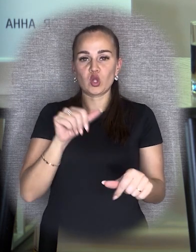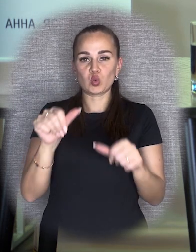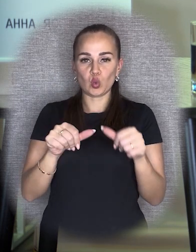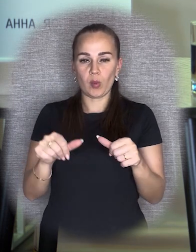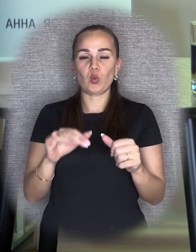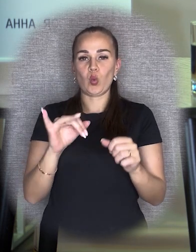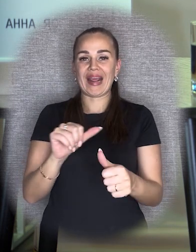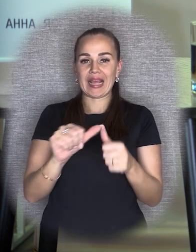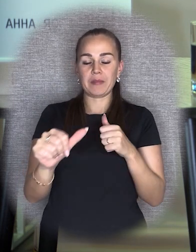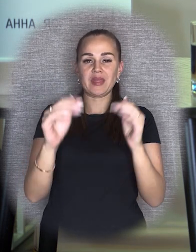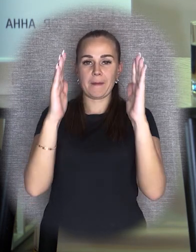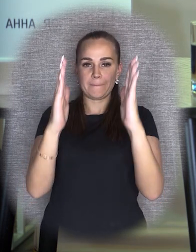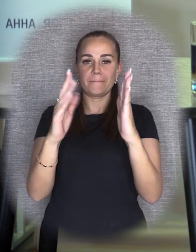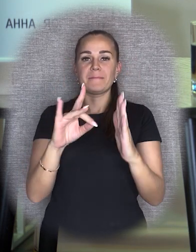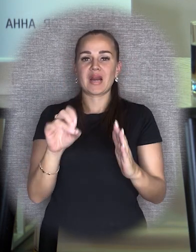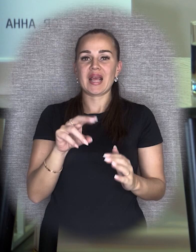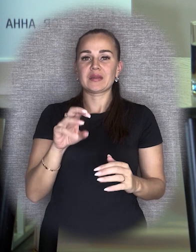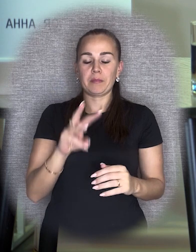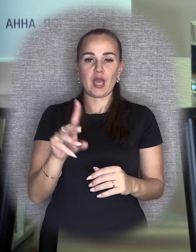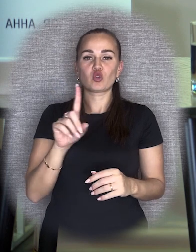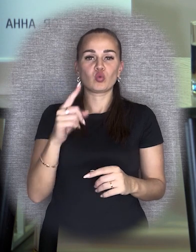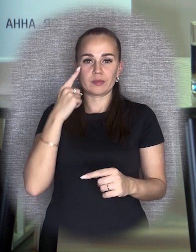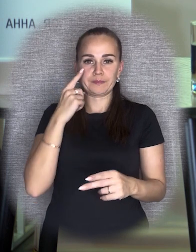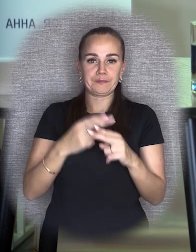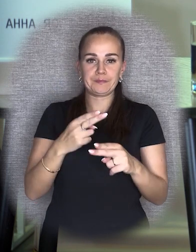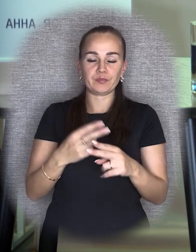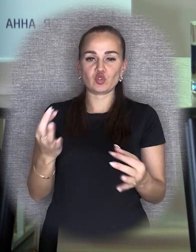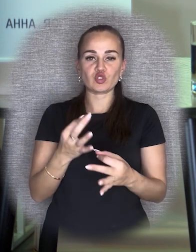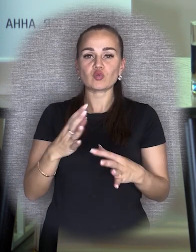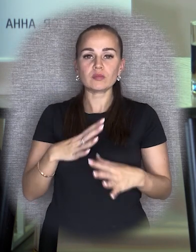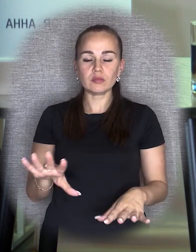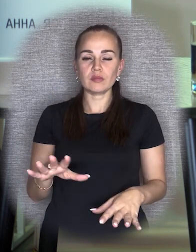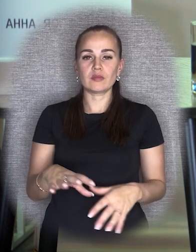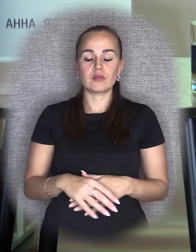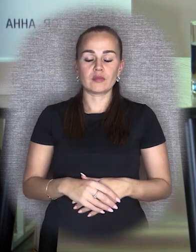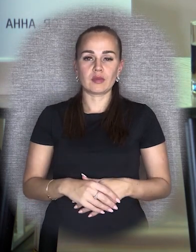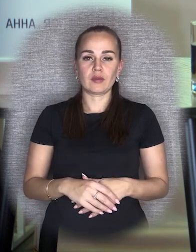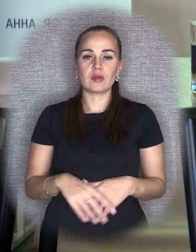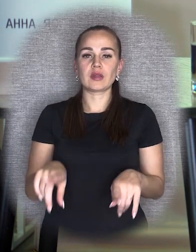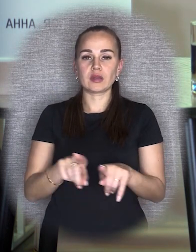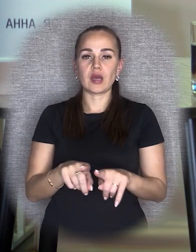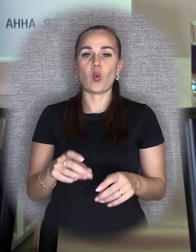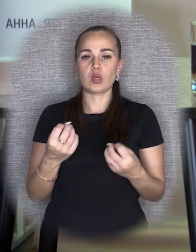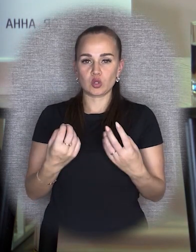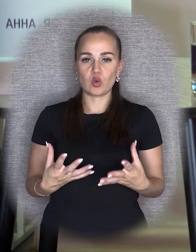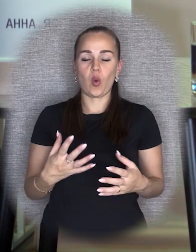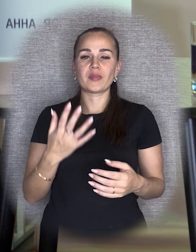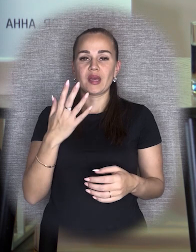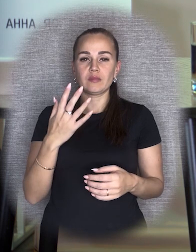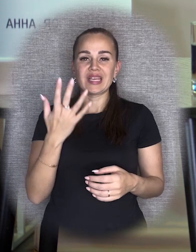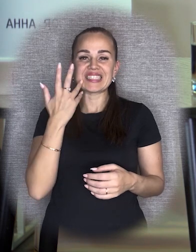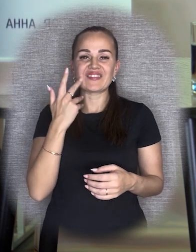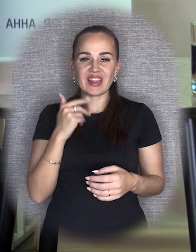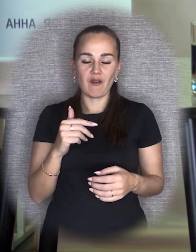этим обусловлен такой сдержанный, лаконичный цветовое решение, которое мы приняли в этом